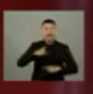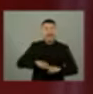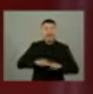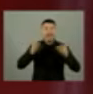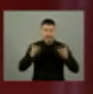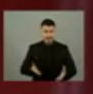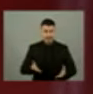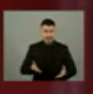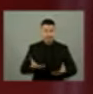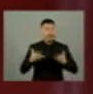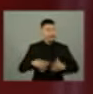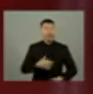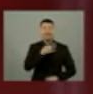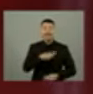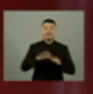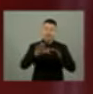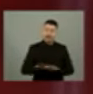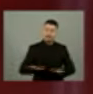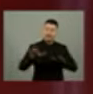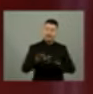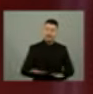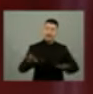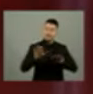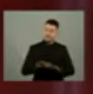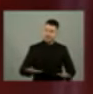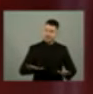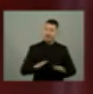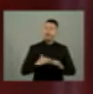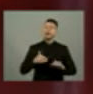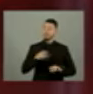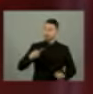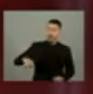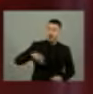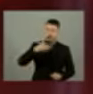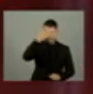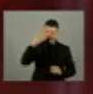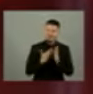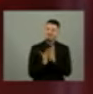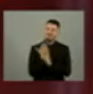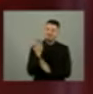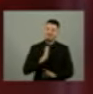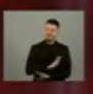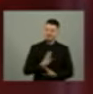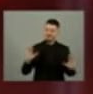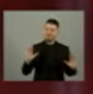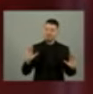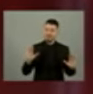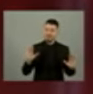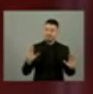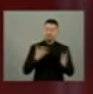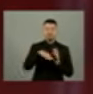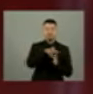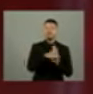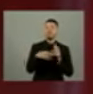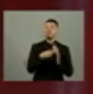πάρω το λόγο εγώ. Ναι, πιθανό να συμβεί αυτό. Ναι. Αλλά κυρία Κλήτου, πρέπει να είμαστε πάρα πολύ επιφυλακτικοί για το πώς θα πάμε στην